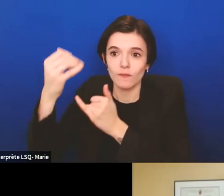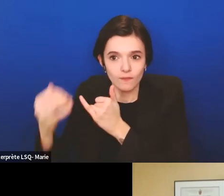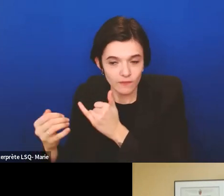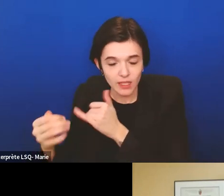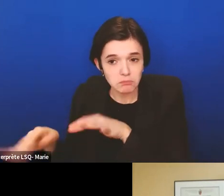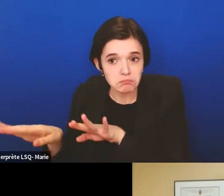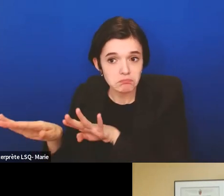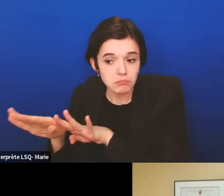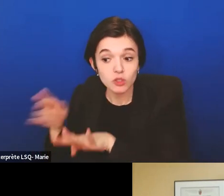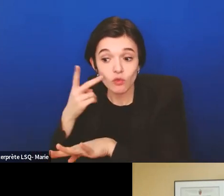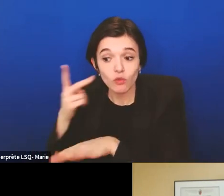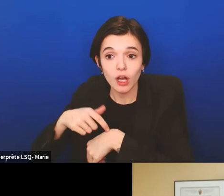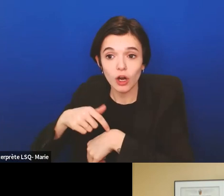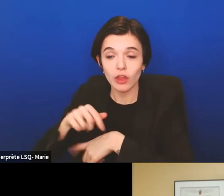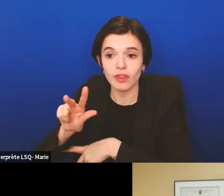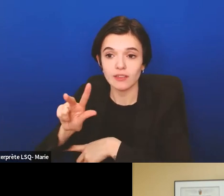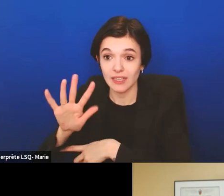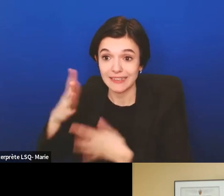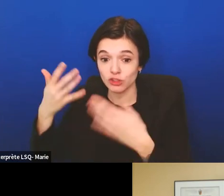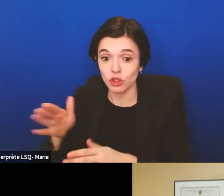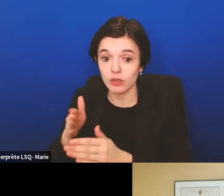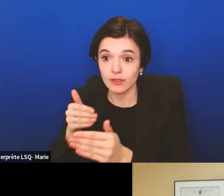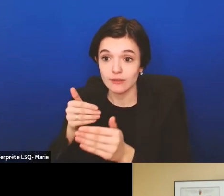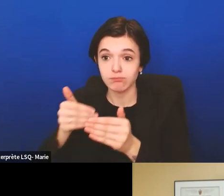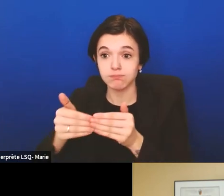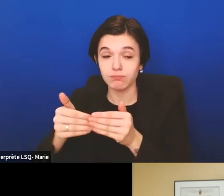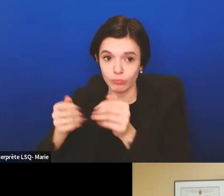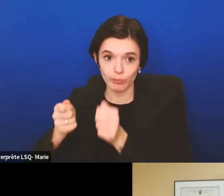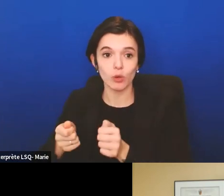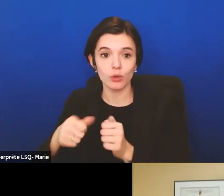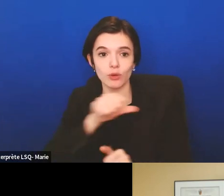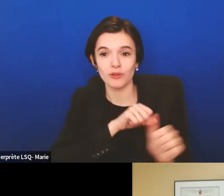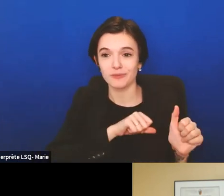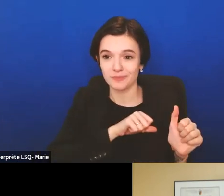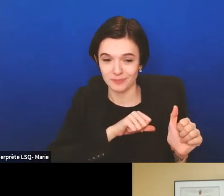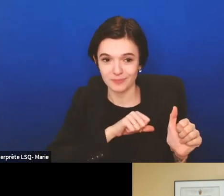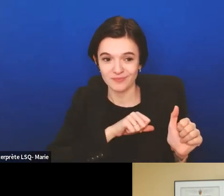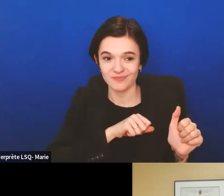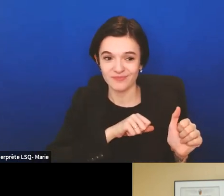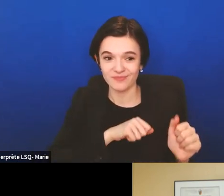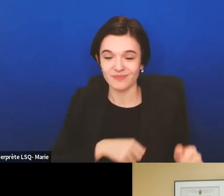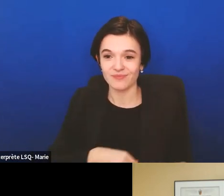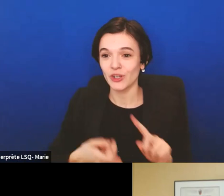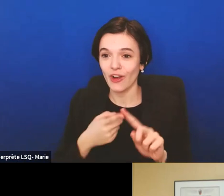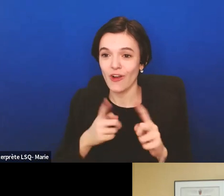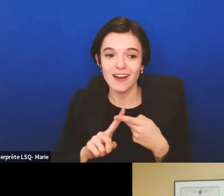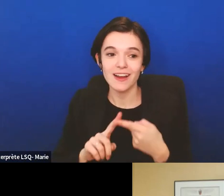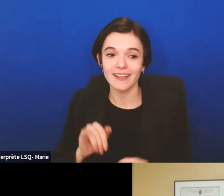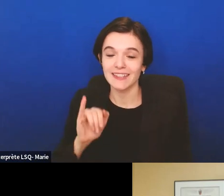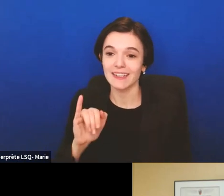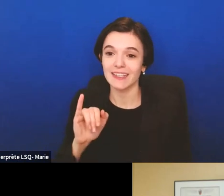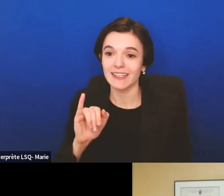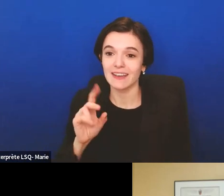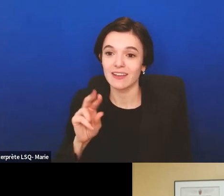35. Alors, je serais aussi heureuse de passer la parole à mon collègue pour qu'il